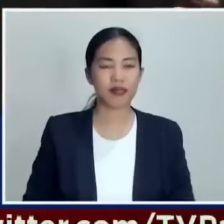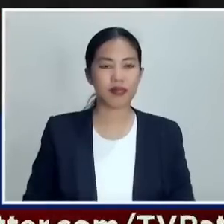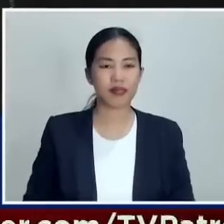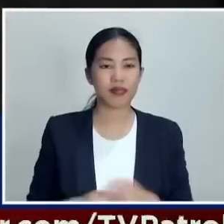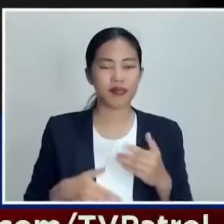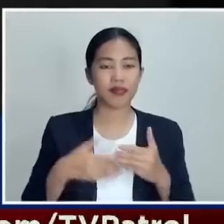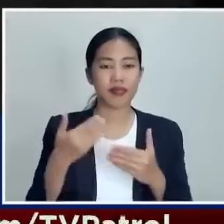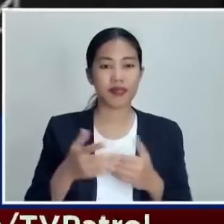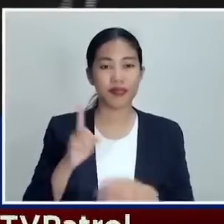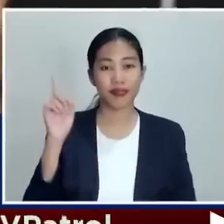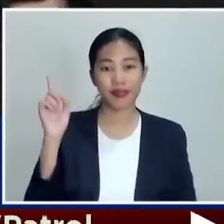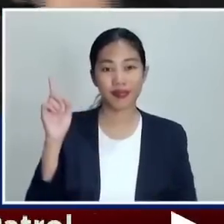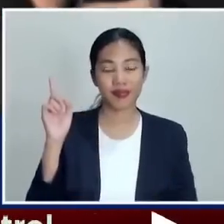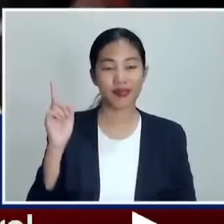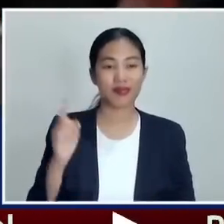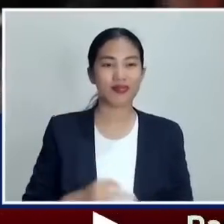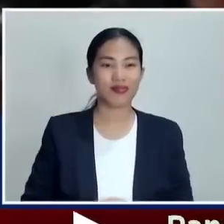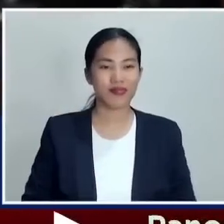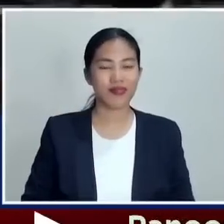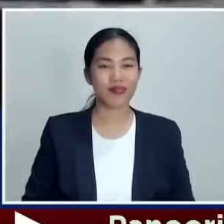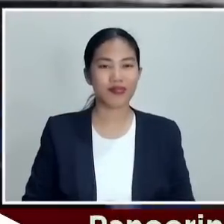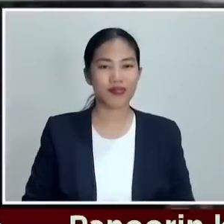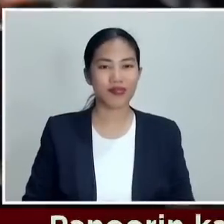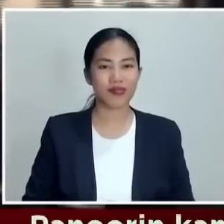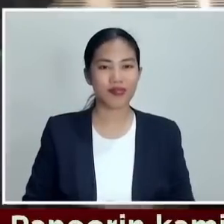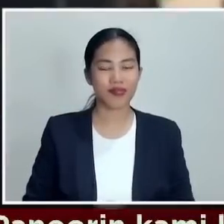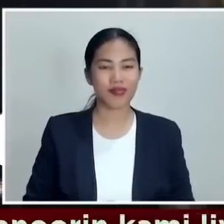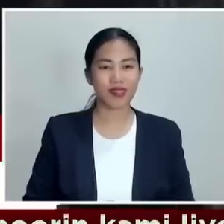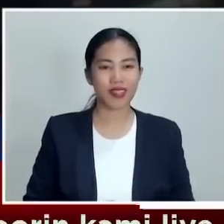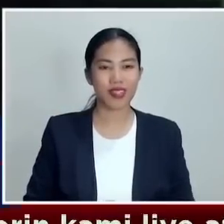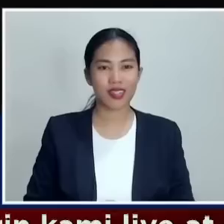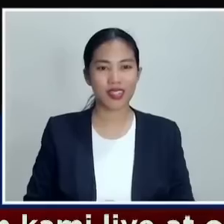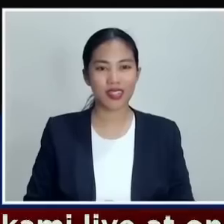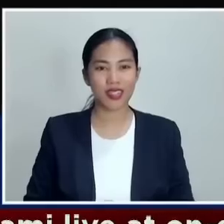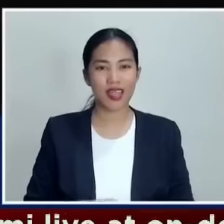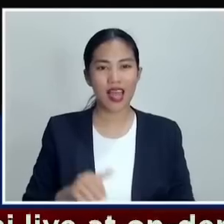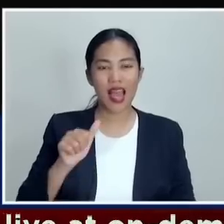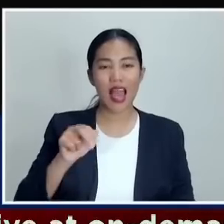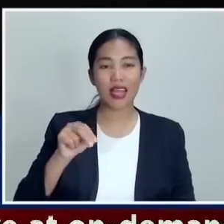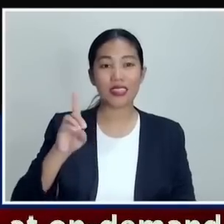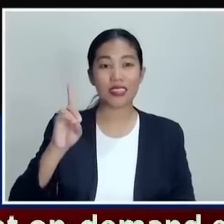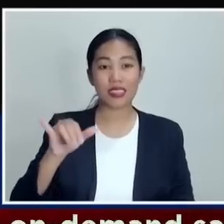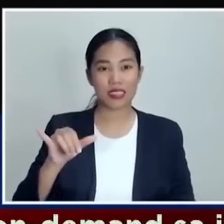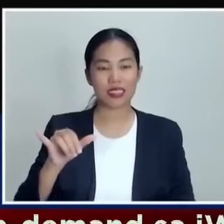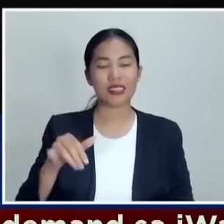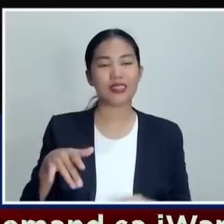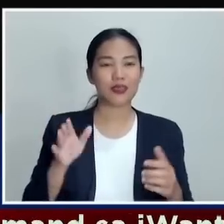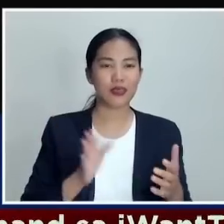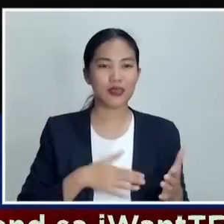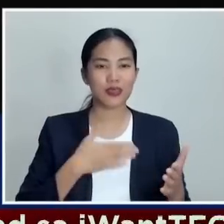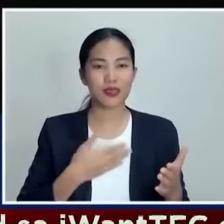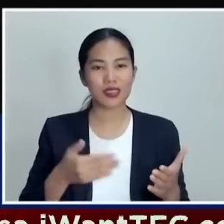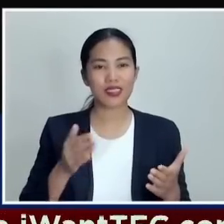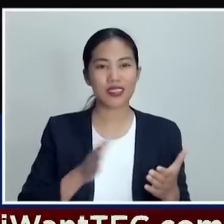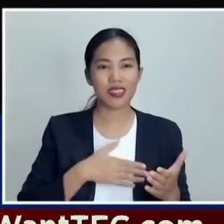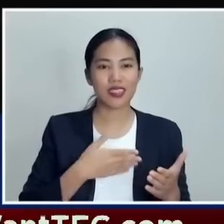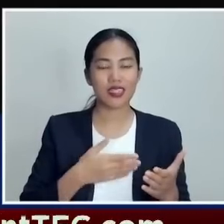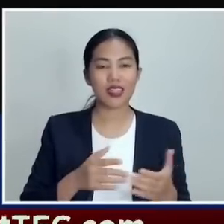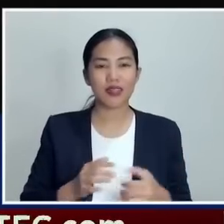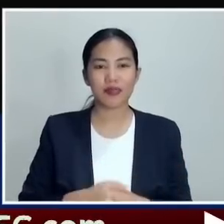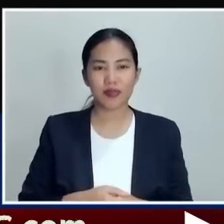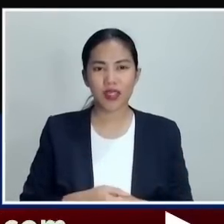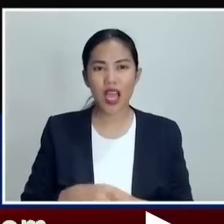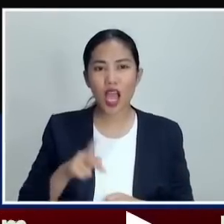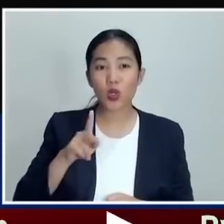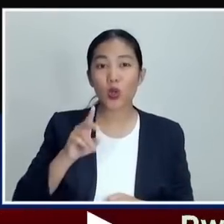Hindi rin nagpakabog ang promposal ni Kobe Brown at Andy Abaya. Kumanta pa si Kobe bago tinanong si Andrea kung pwede ba